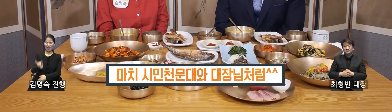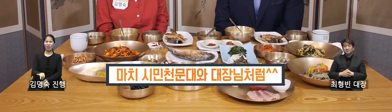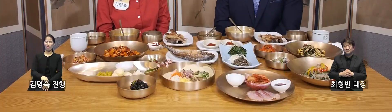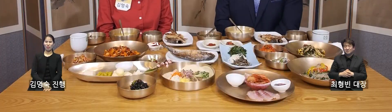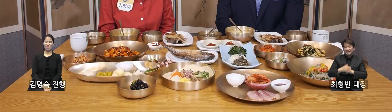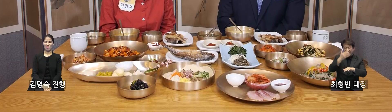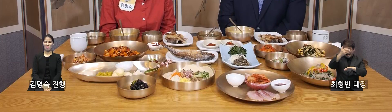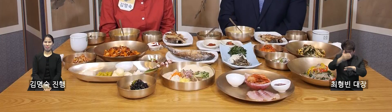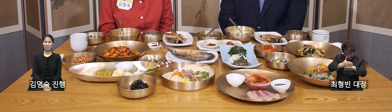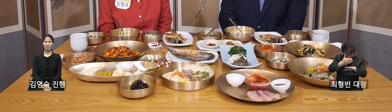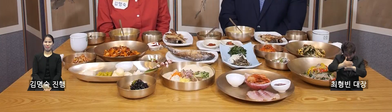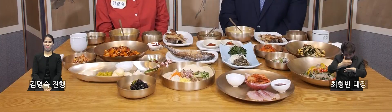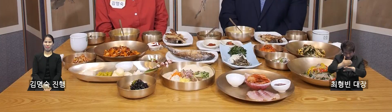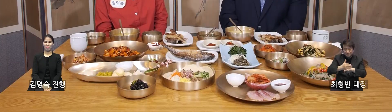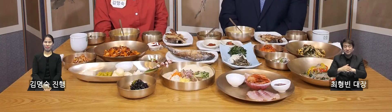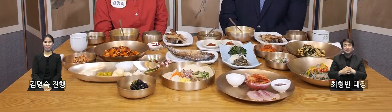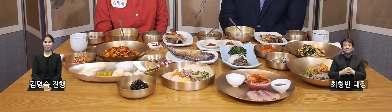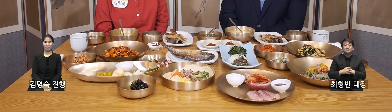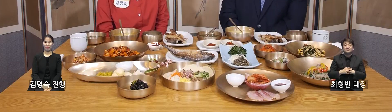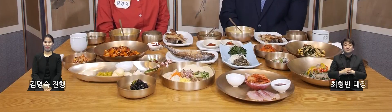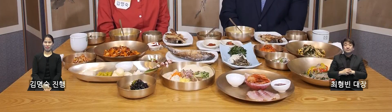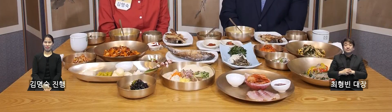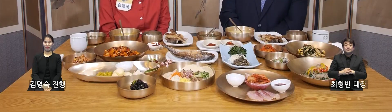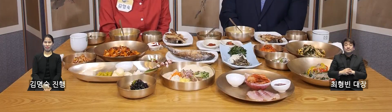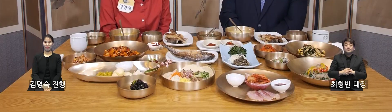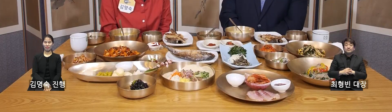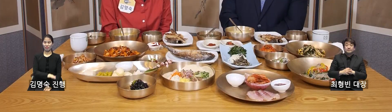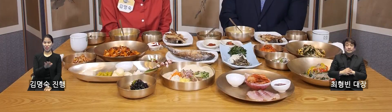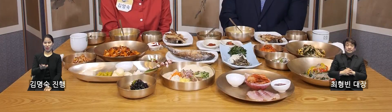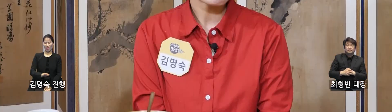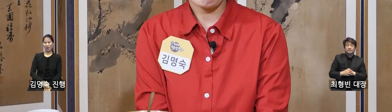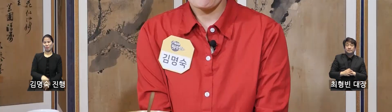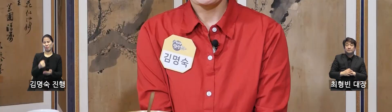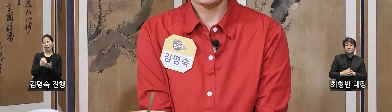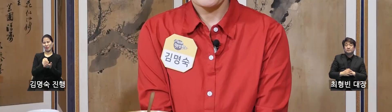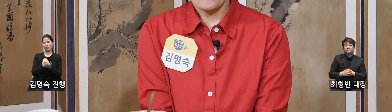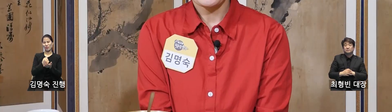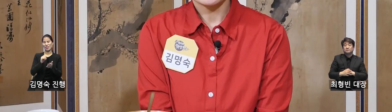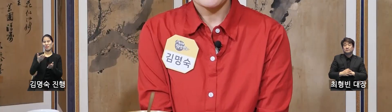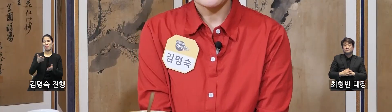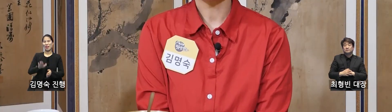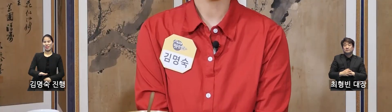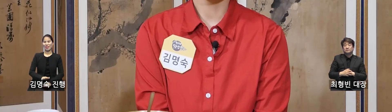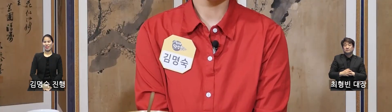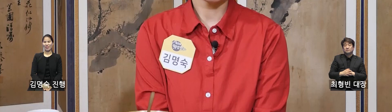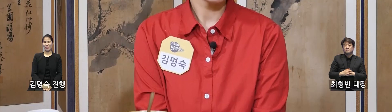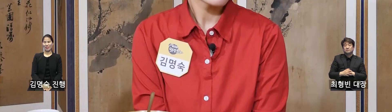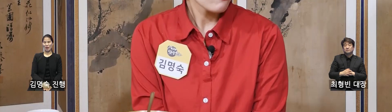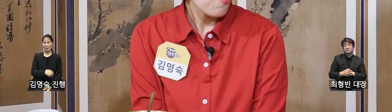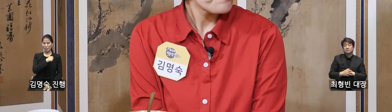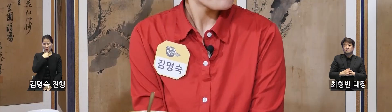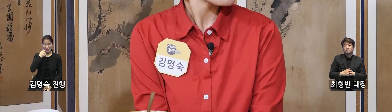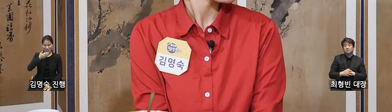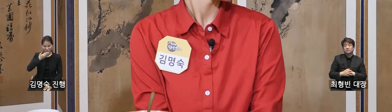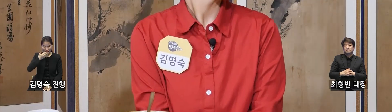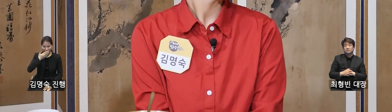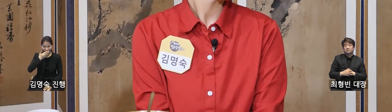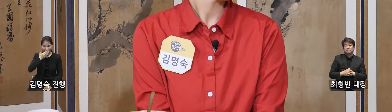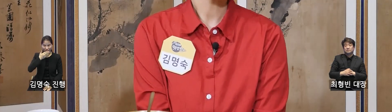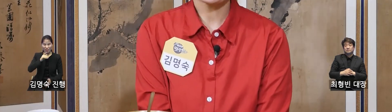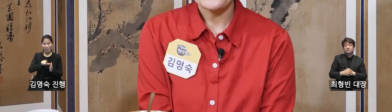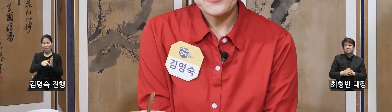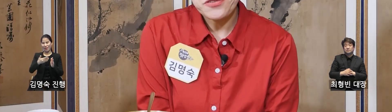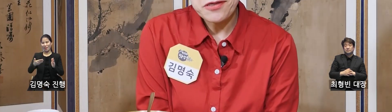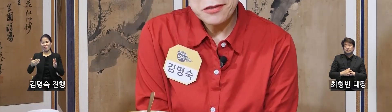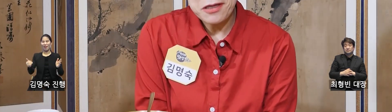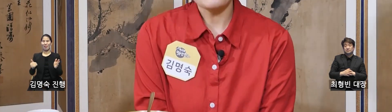얼음썰매 칼 저희의 저희 가실 때도 그렇게 맛있게 먹다 보니까 또